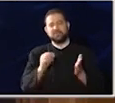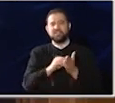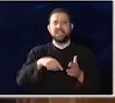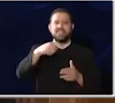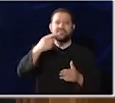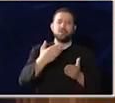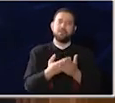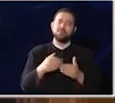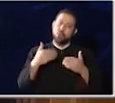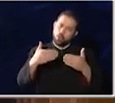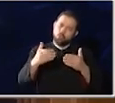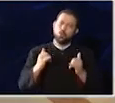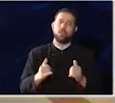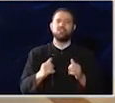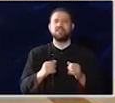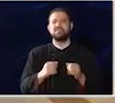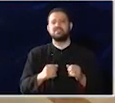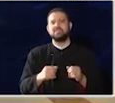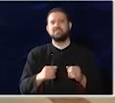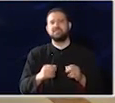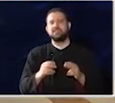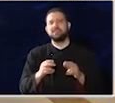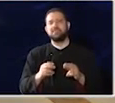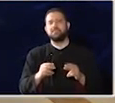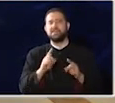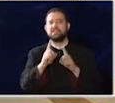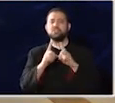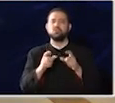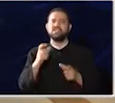Părinte Ciprian, vă mulțumesc și vă aștept și data viitoare pentru a continua